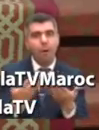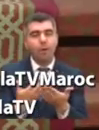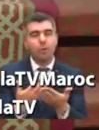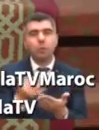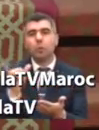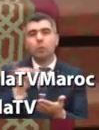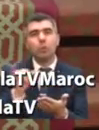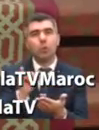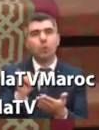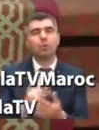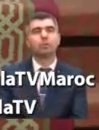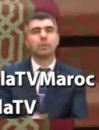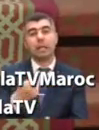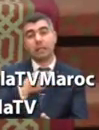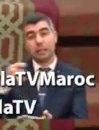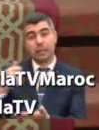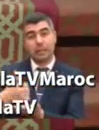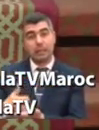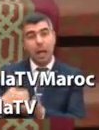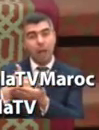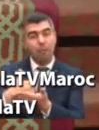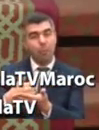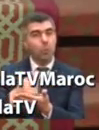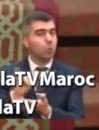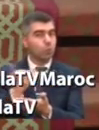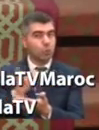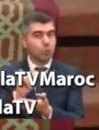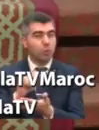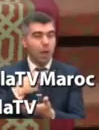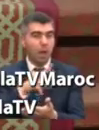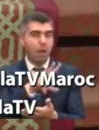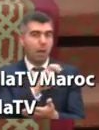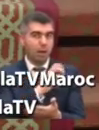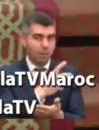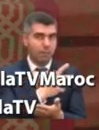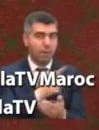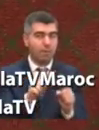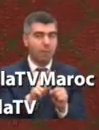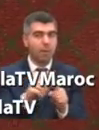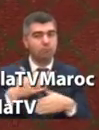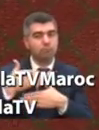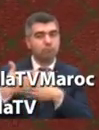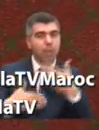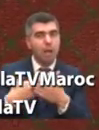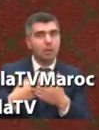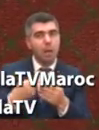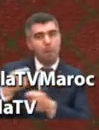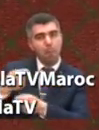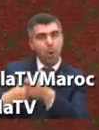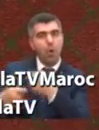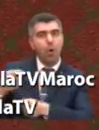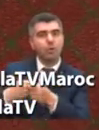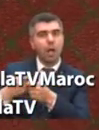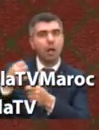هي أشكال الدعم الموجهة لتثمين المنتوج ولتشجيع تسويقه الذي